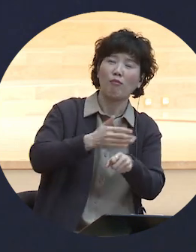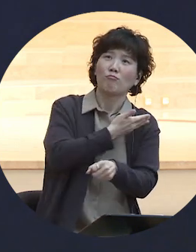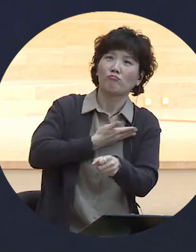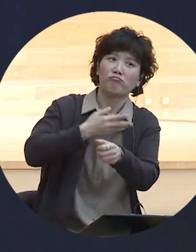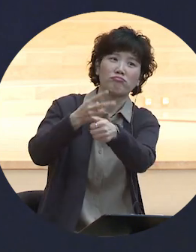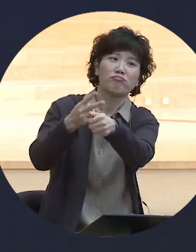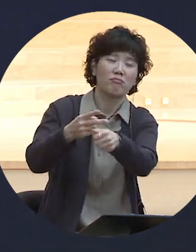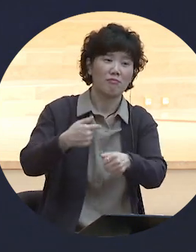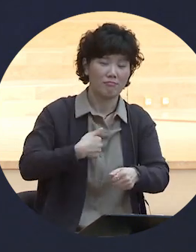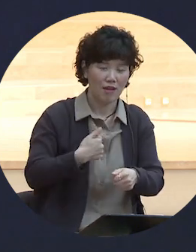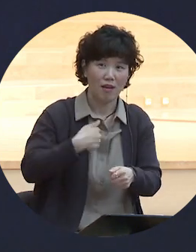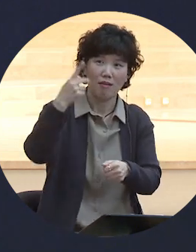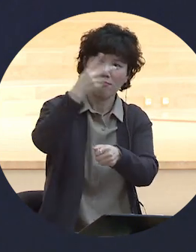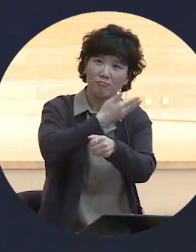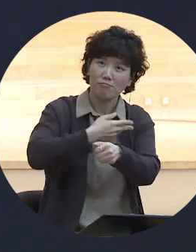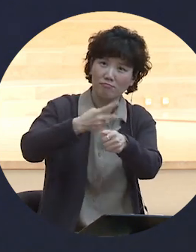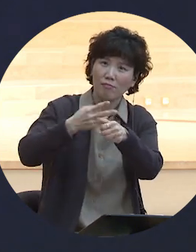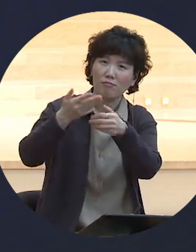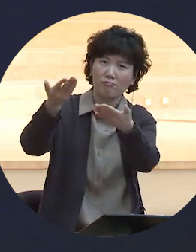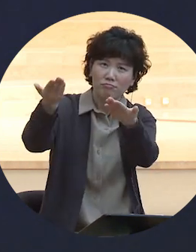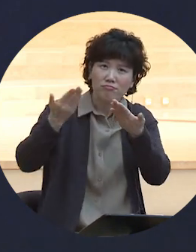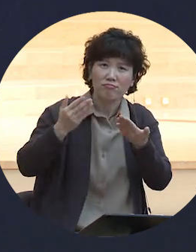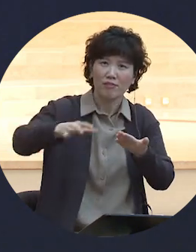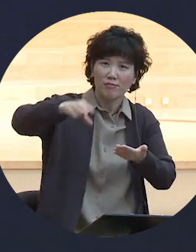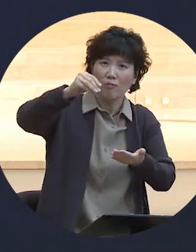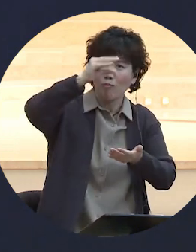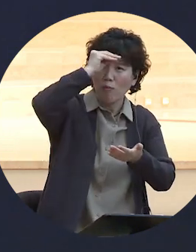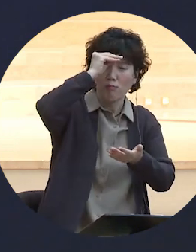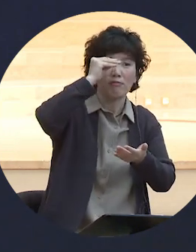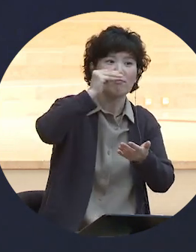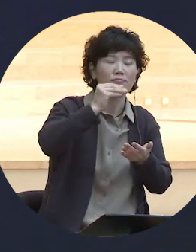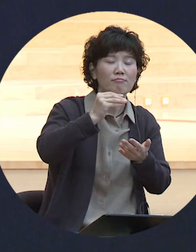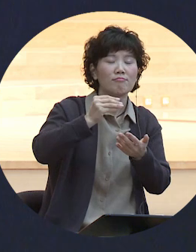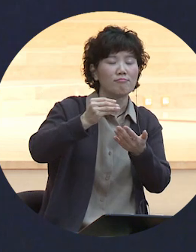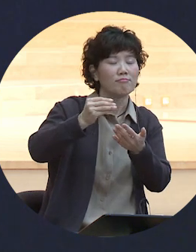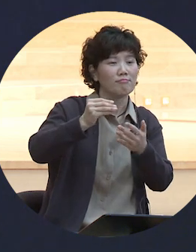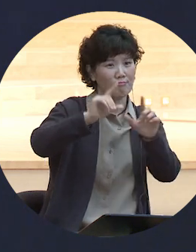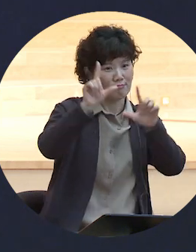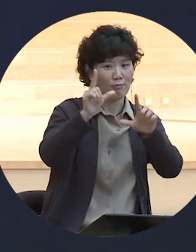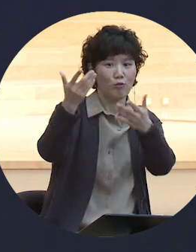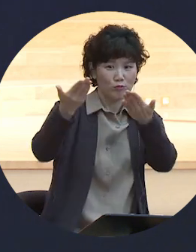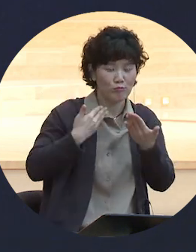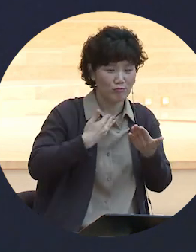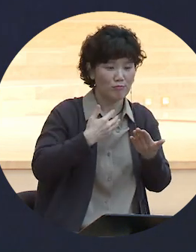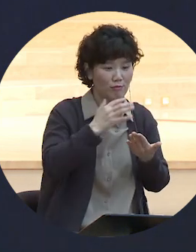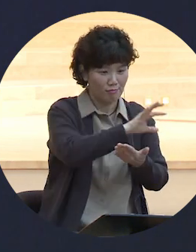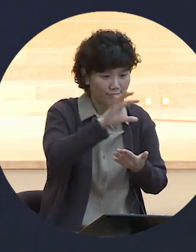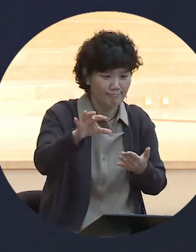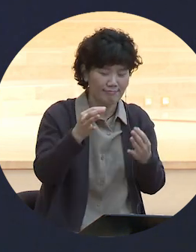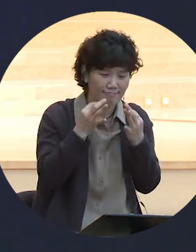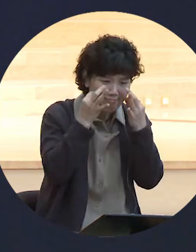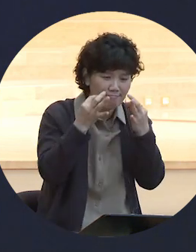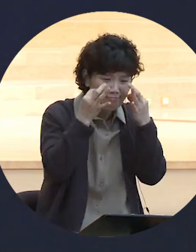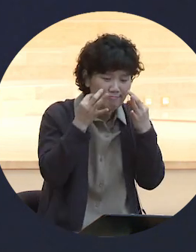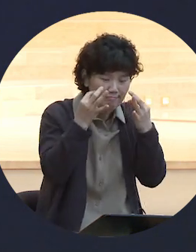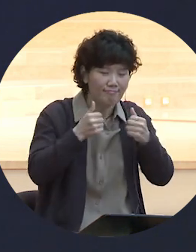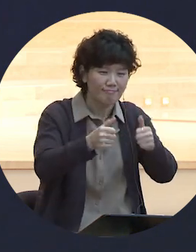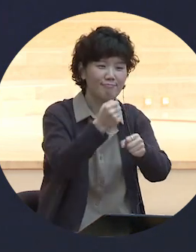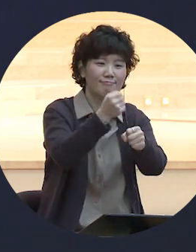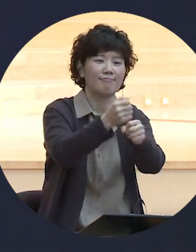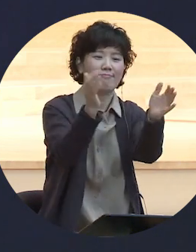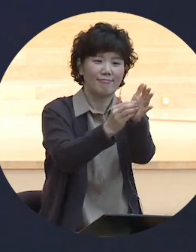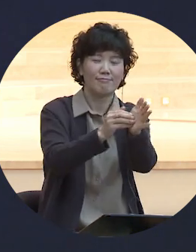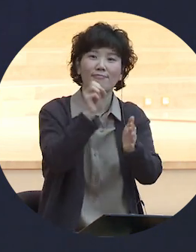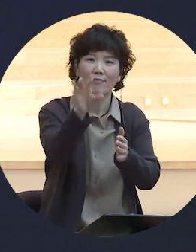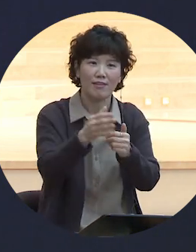스승님, 저는 스승님이 준 원본 그대로를 얼마나 열심히 만들었는데요 라고 이제 항변을 하는 거예요. 열심히 한